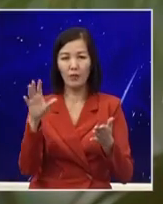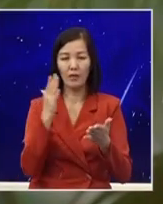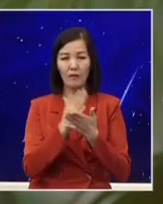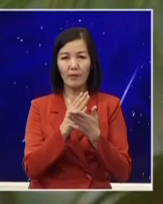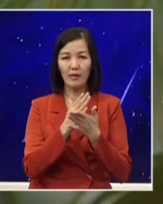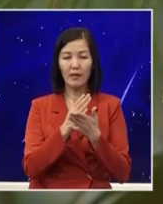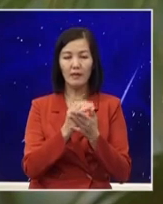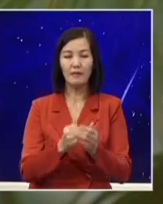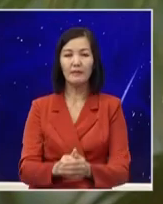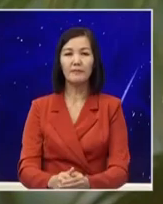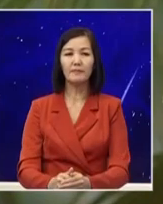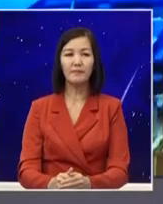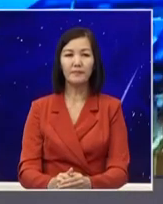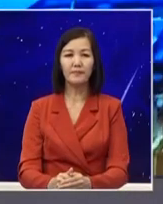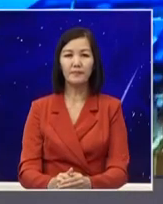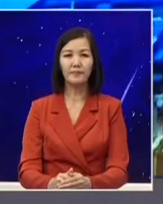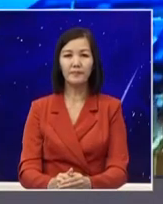туралы ақпарат беріліп отыр.